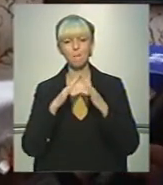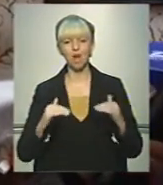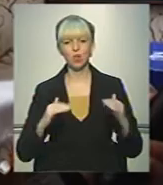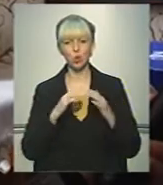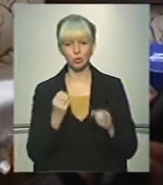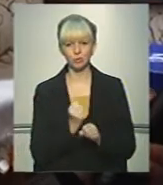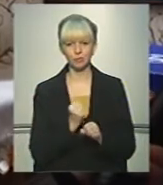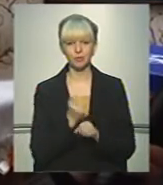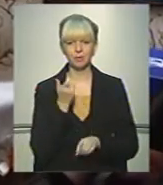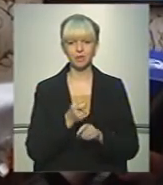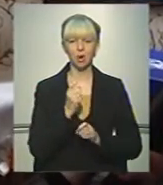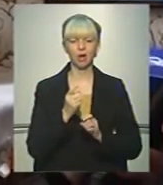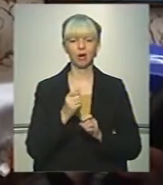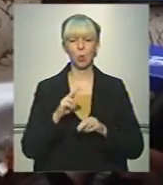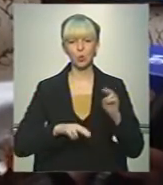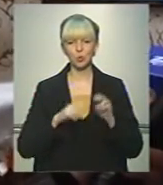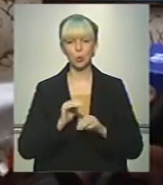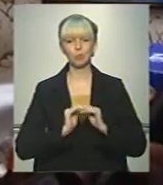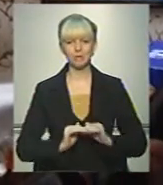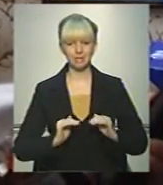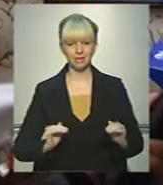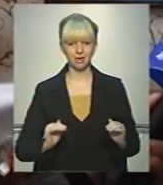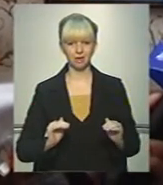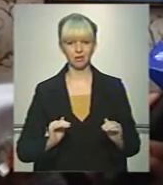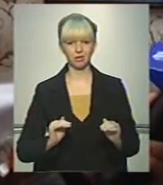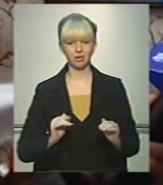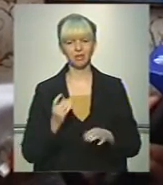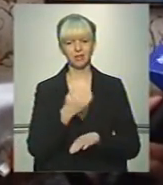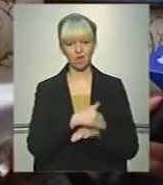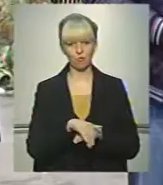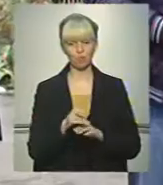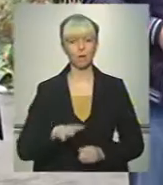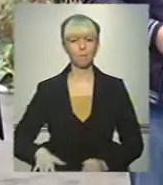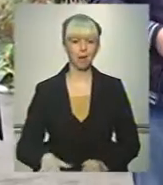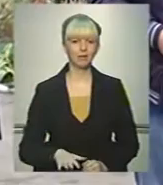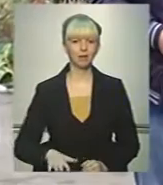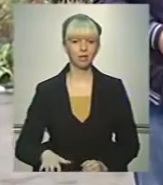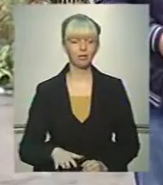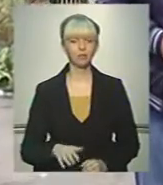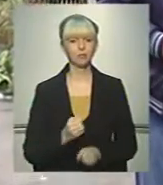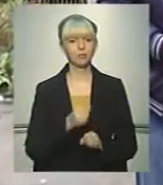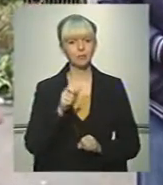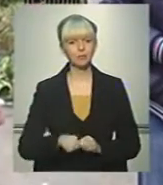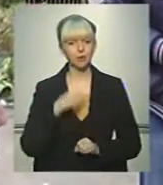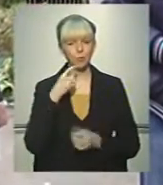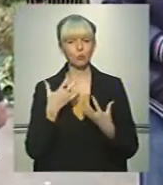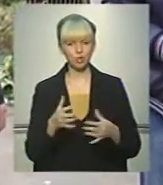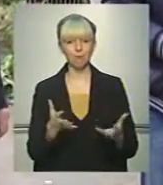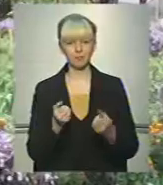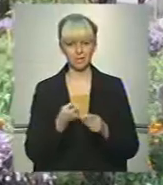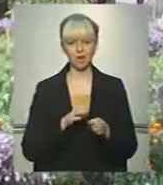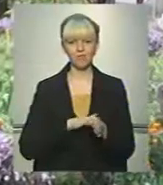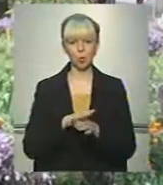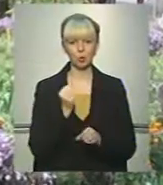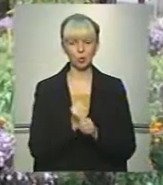Більше конструкцій таких дитячих на вулиці, на майданчику. Підрядники кажуть, вже беруться за